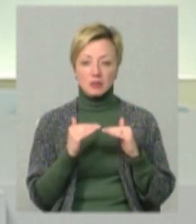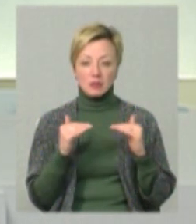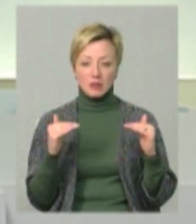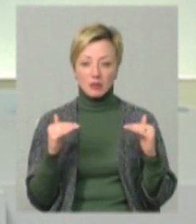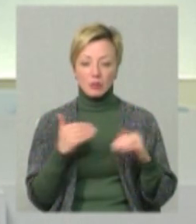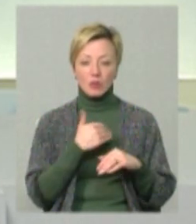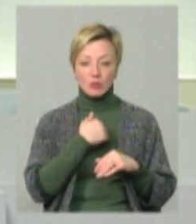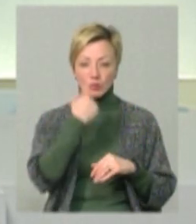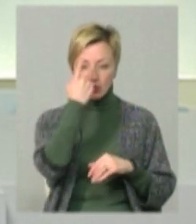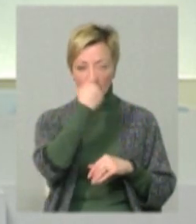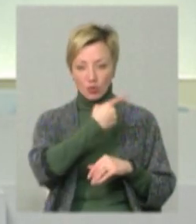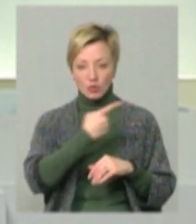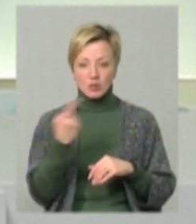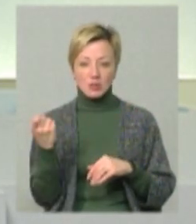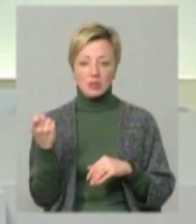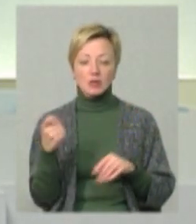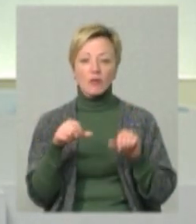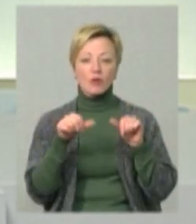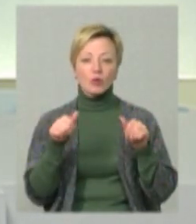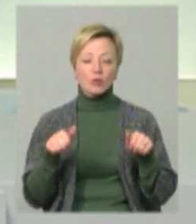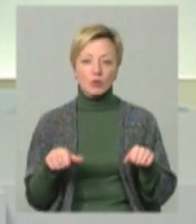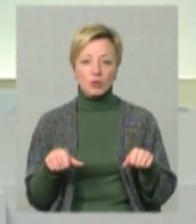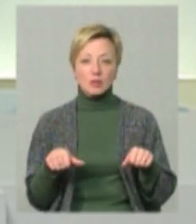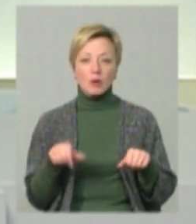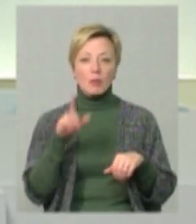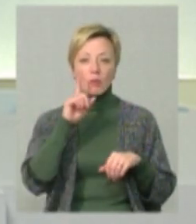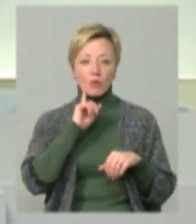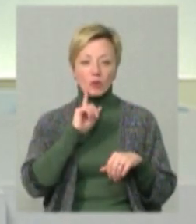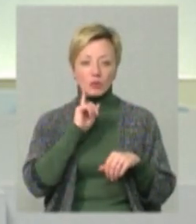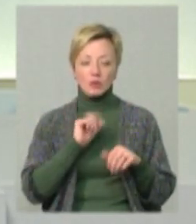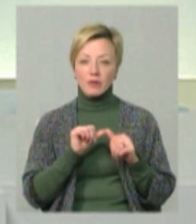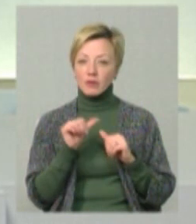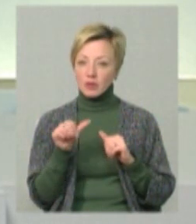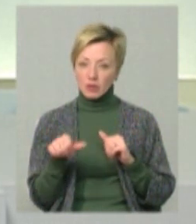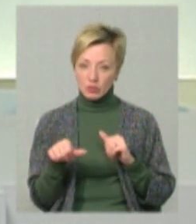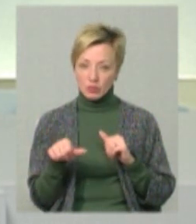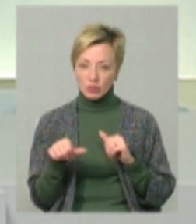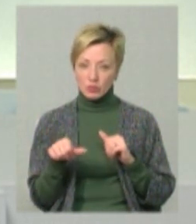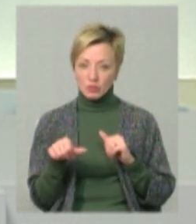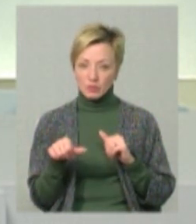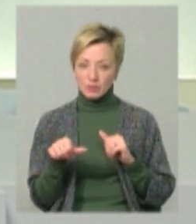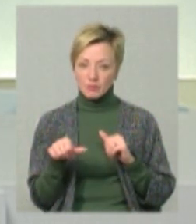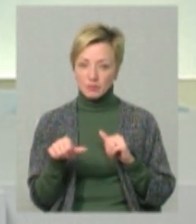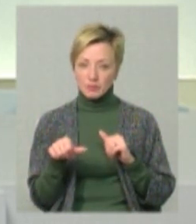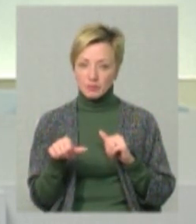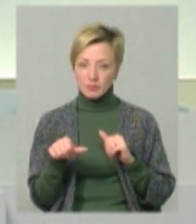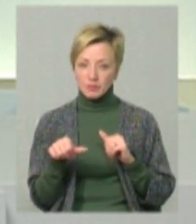цьому етапі, я хочу наголосити, формується поки що виключно